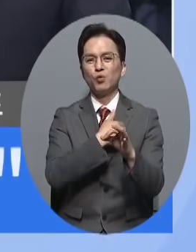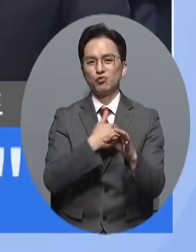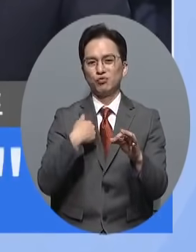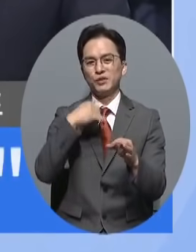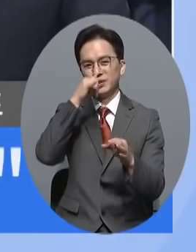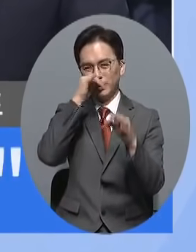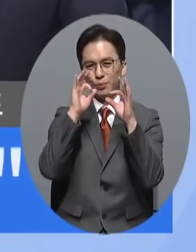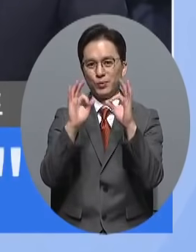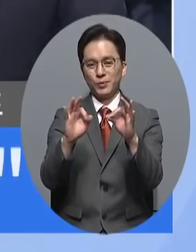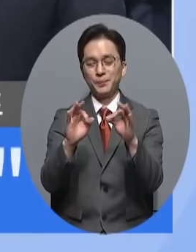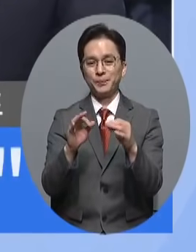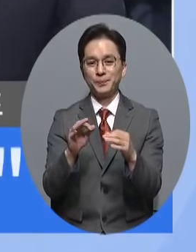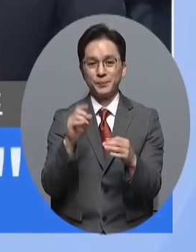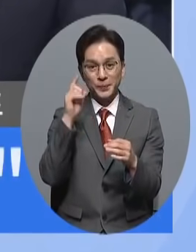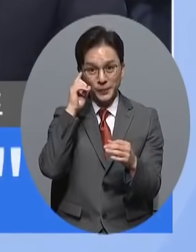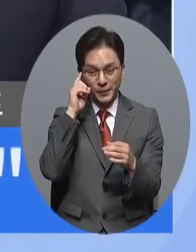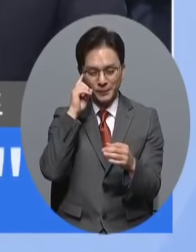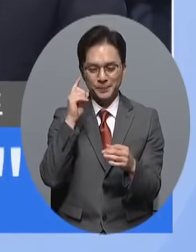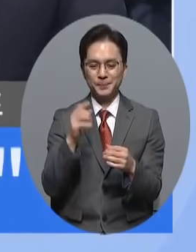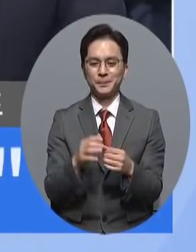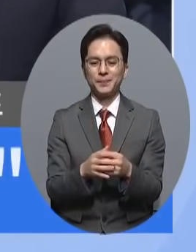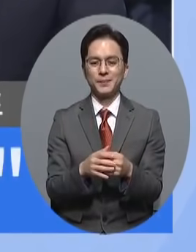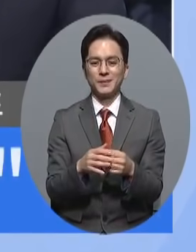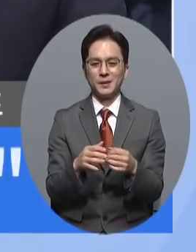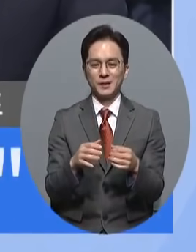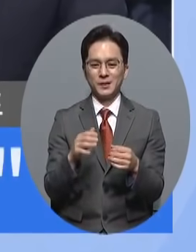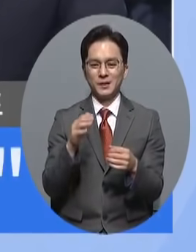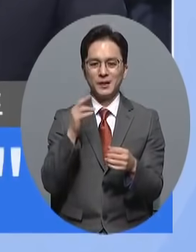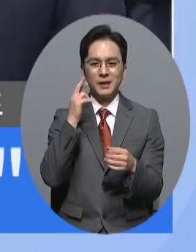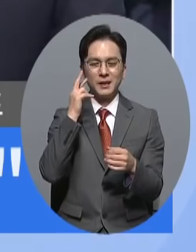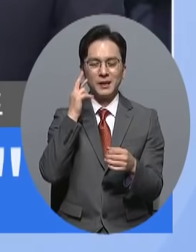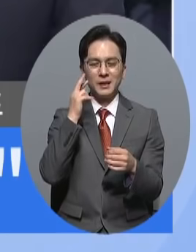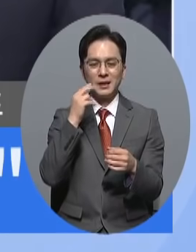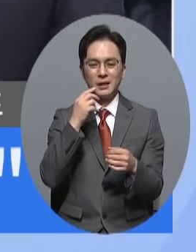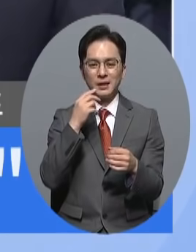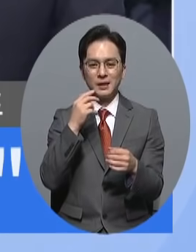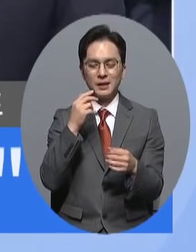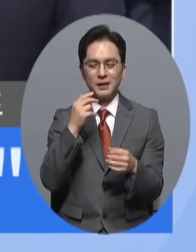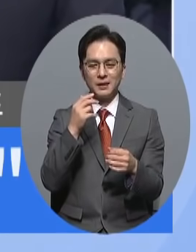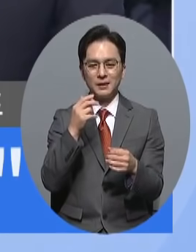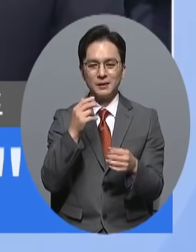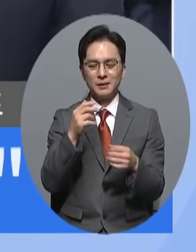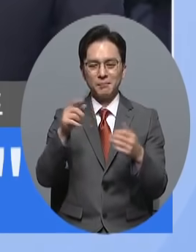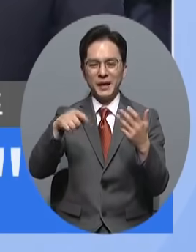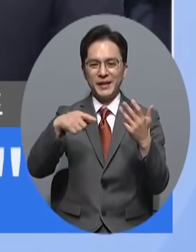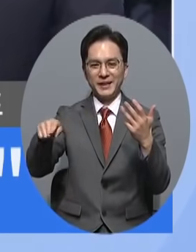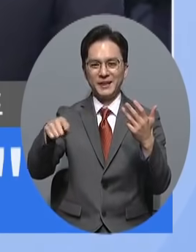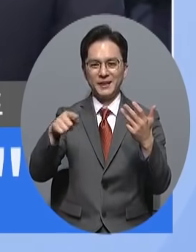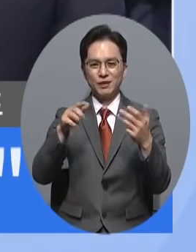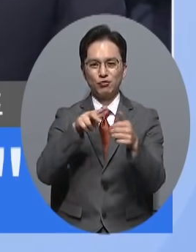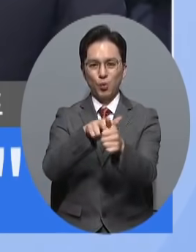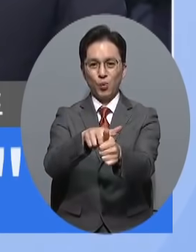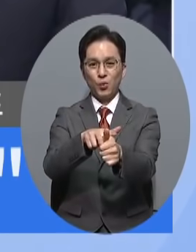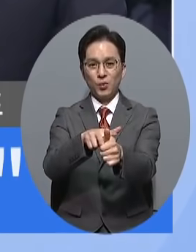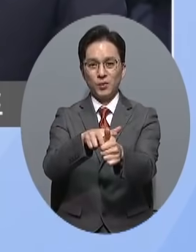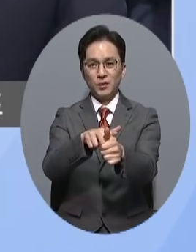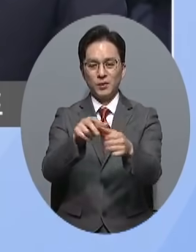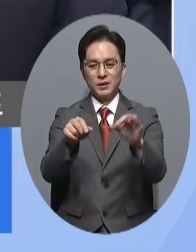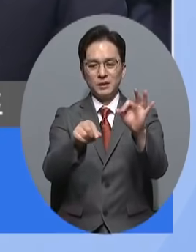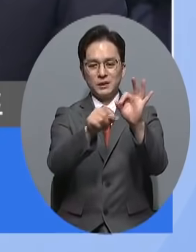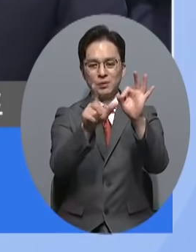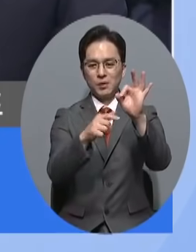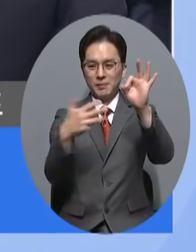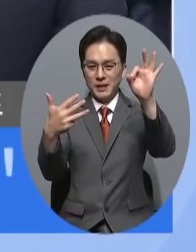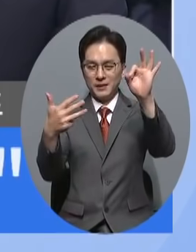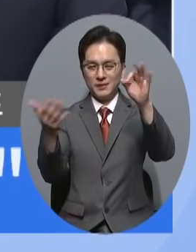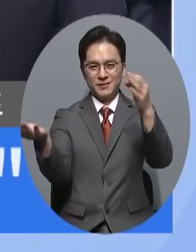이제 4강으로 줄이는 거 아니겠습니까? 8명에서 4명으로 줄이는 거니까 좀 여유 있게 대처를 했는데 굉장히 두 분 다 아픈